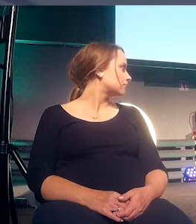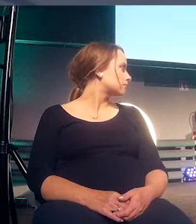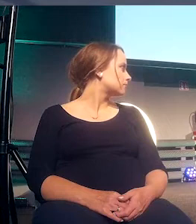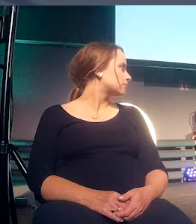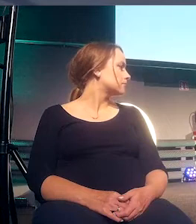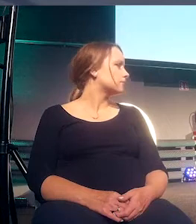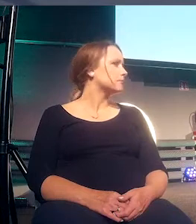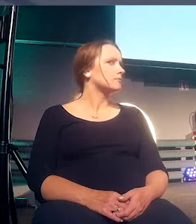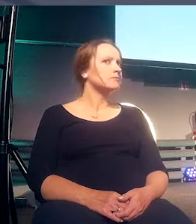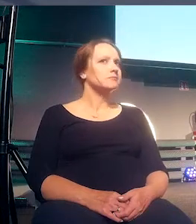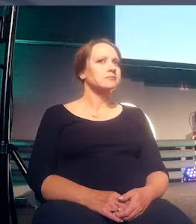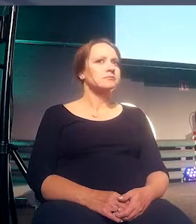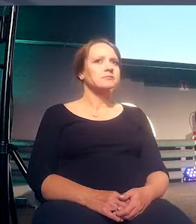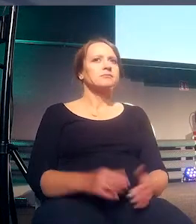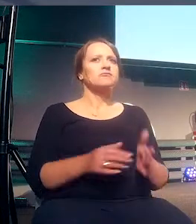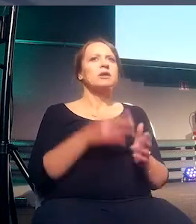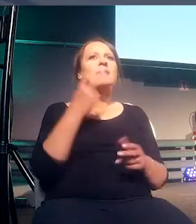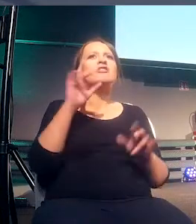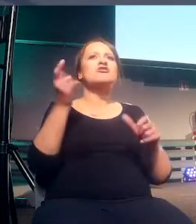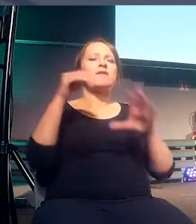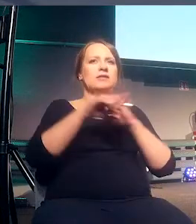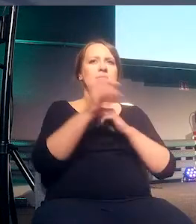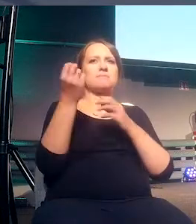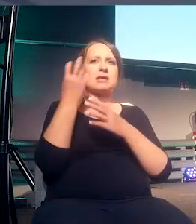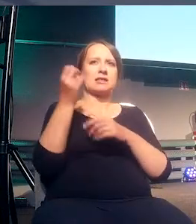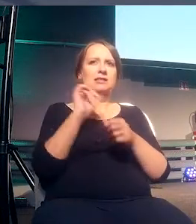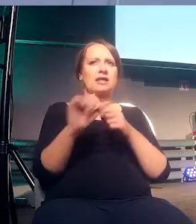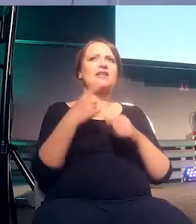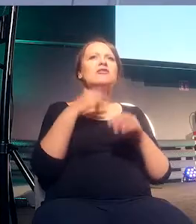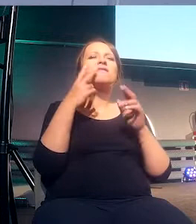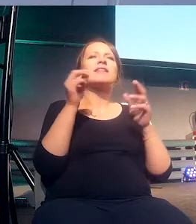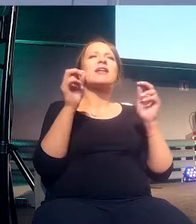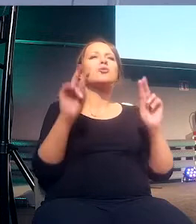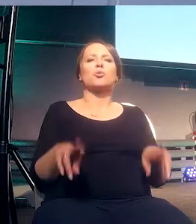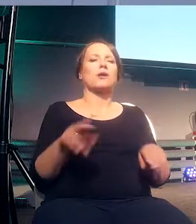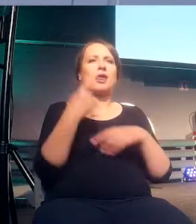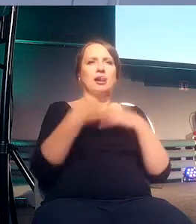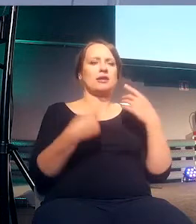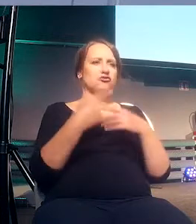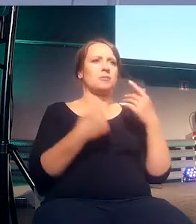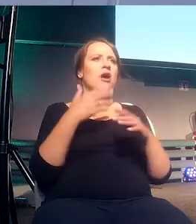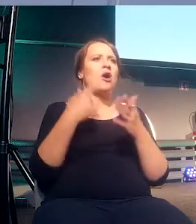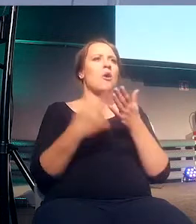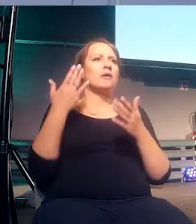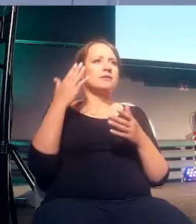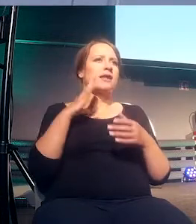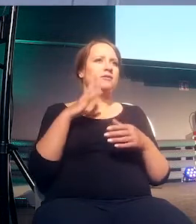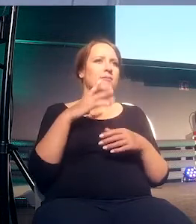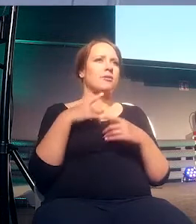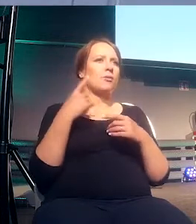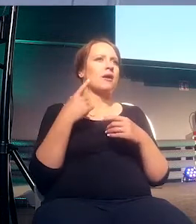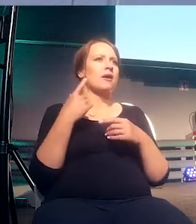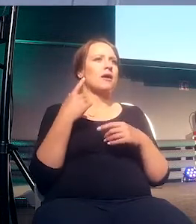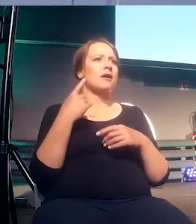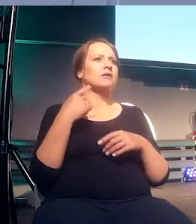tej prezentacji i zweryfikować to, jeżeli chodzi o statystykę i liczby. Ostatnio miałam do czynienia na przykład z dyskusją na temat